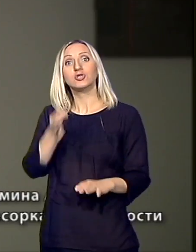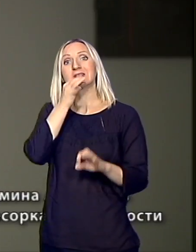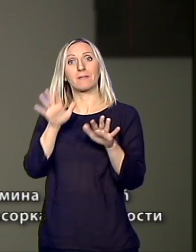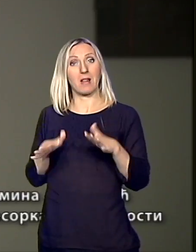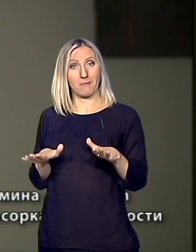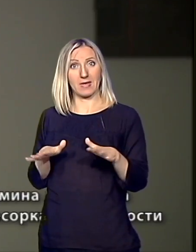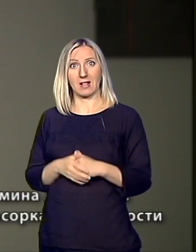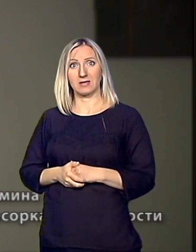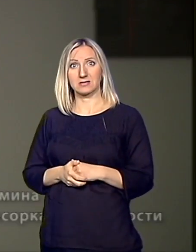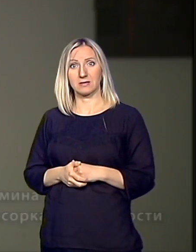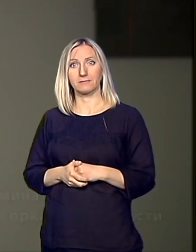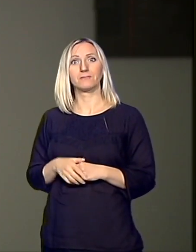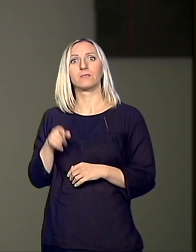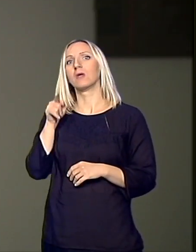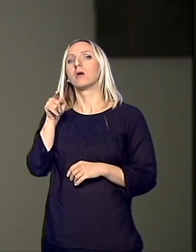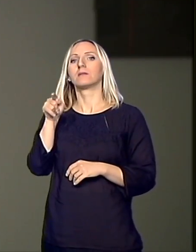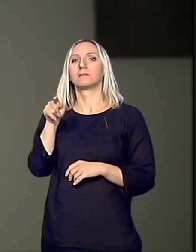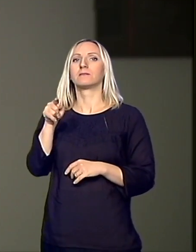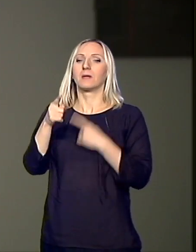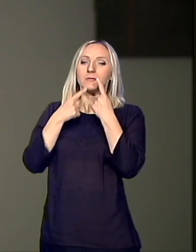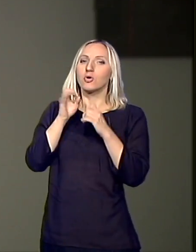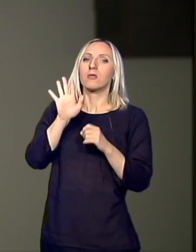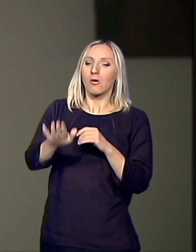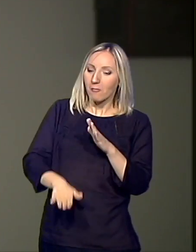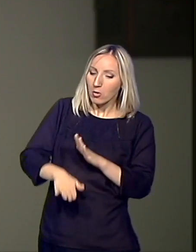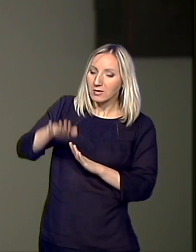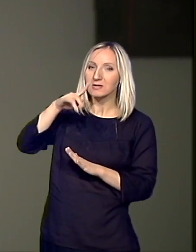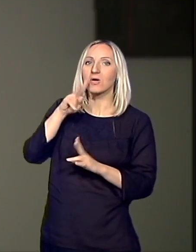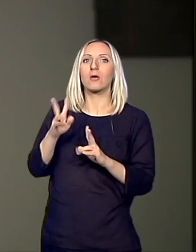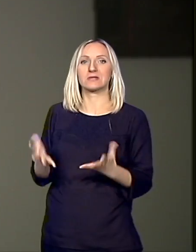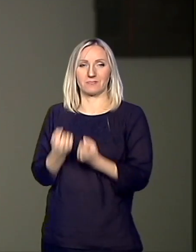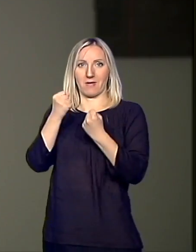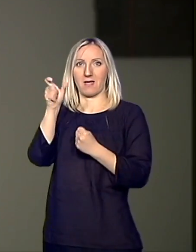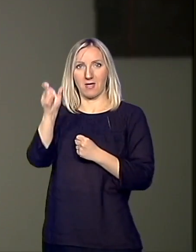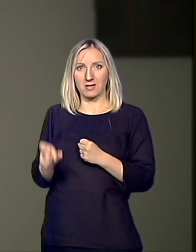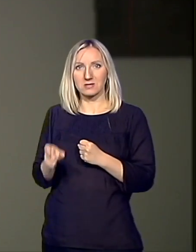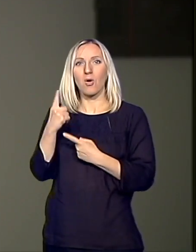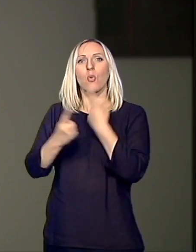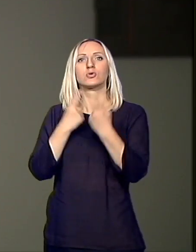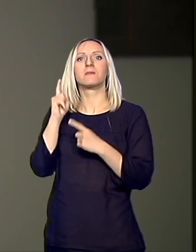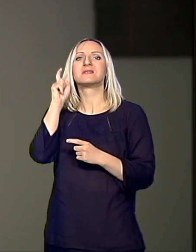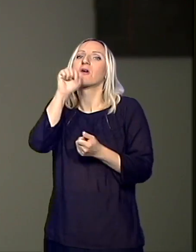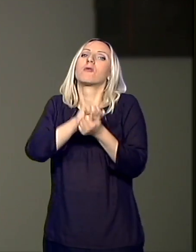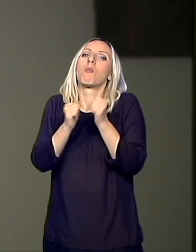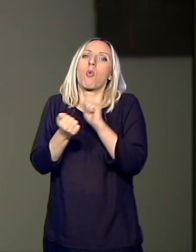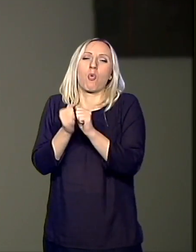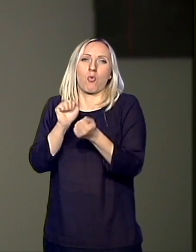paralizom, odnosno tematizovano je njegovo odrastanje i stasavanje u uslovima svakodnevne borbe